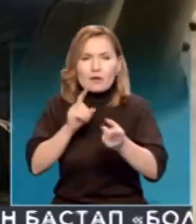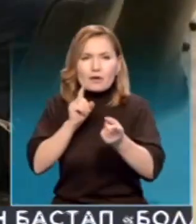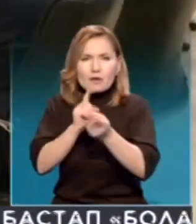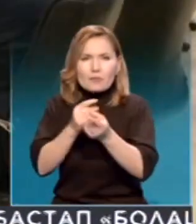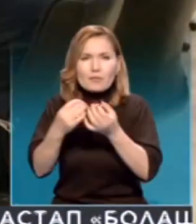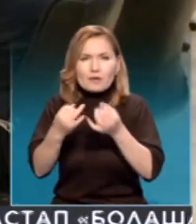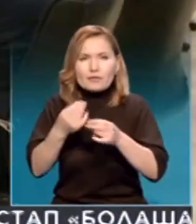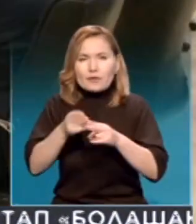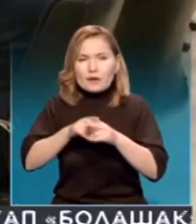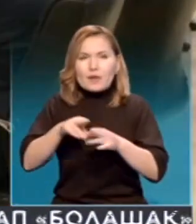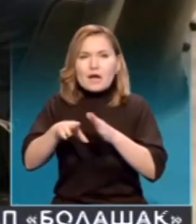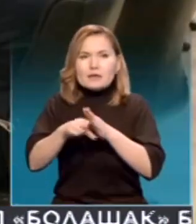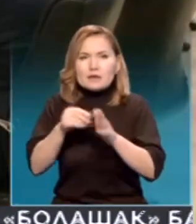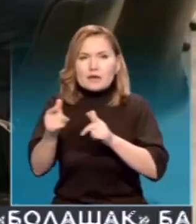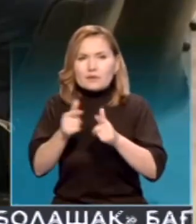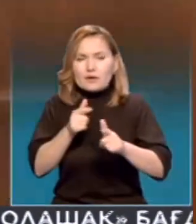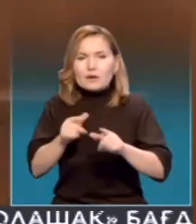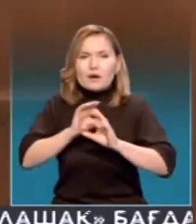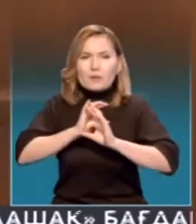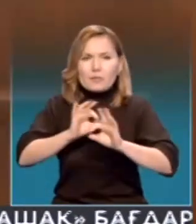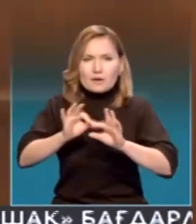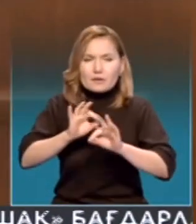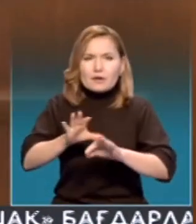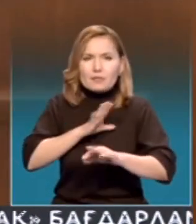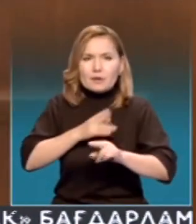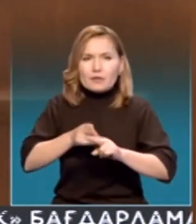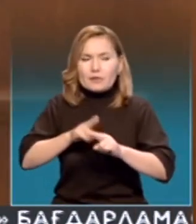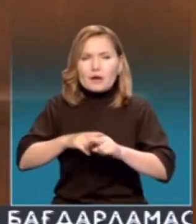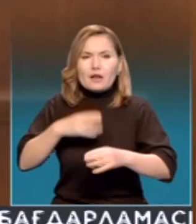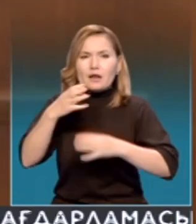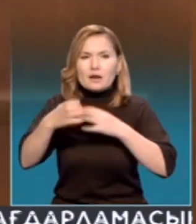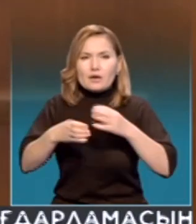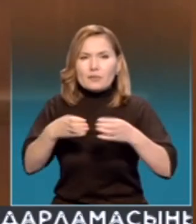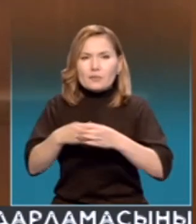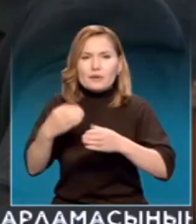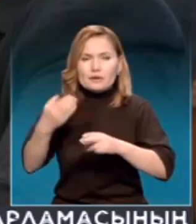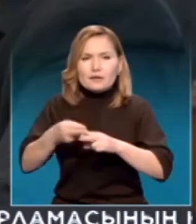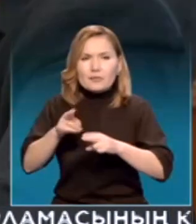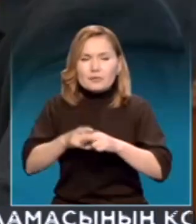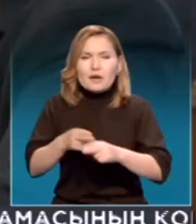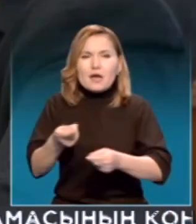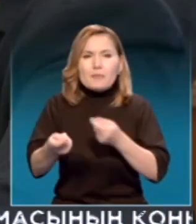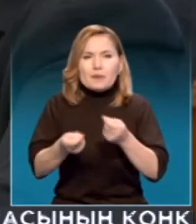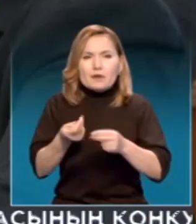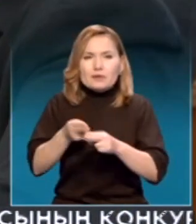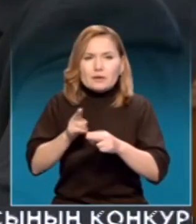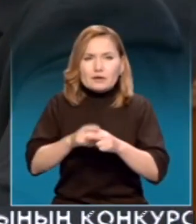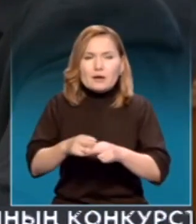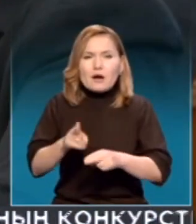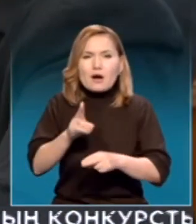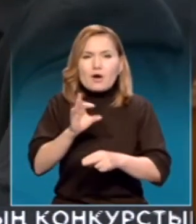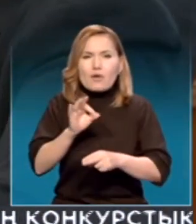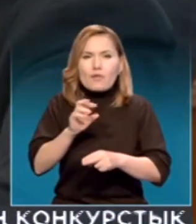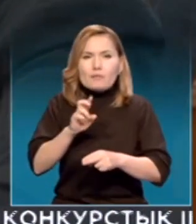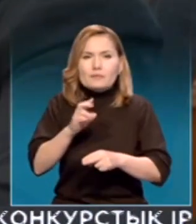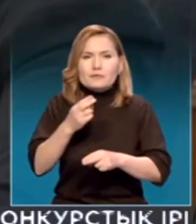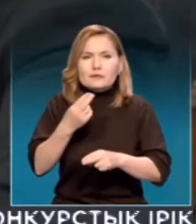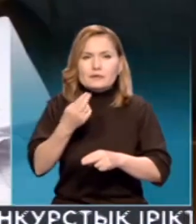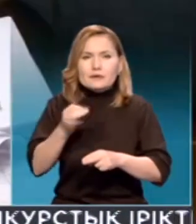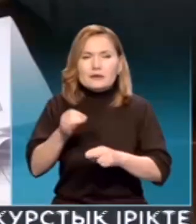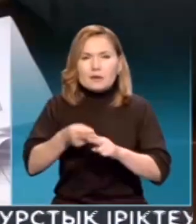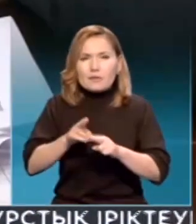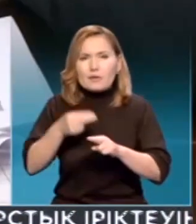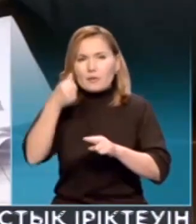Әбдіров сайлауға дайындық барысы туралы аз-кем ақпарат берді. Сондай халықаралық ұйым кеңесі хатшылығының меңгерушісі Дмитрий